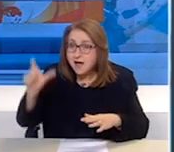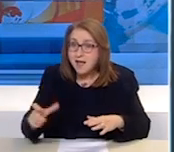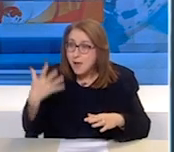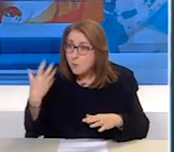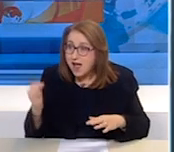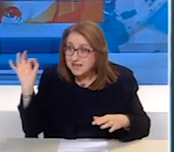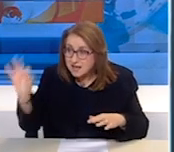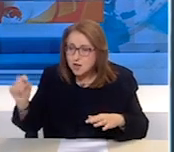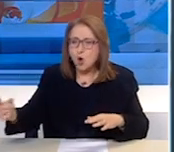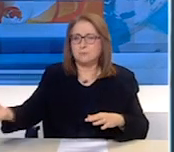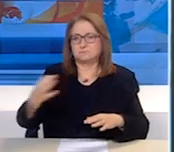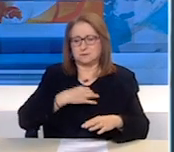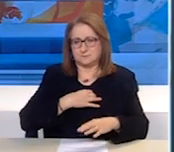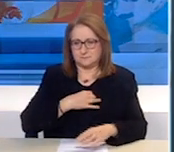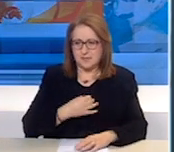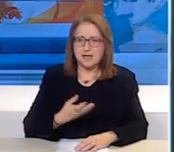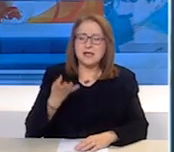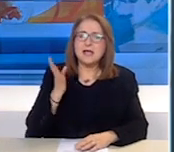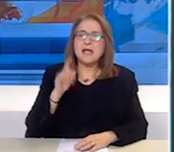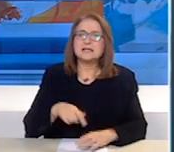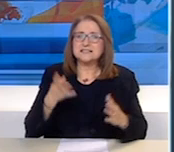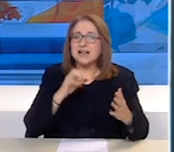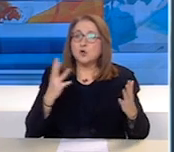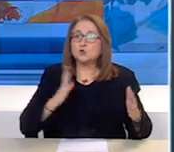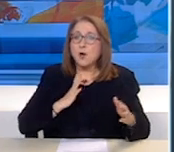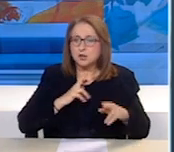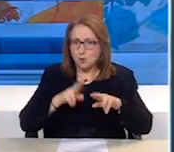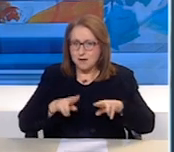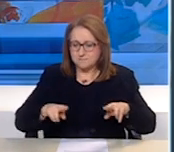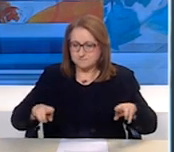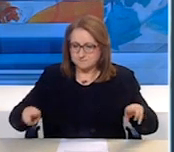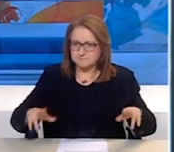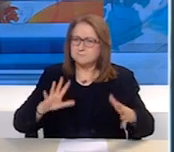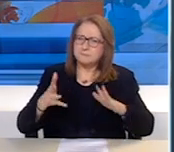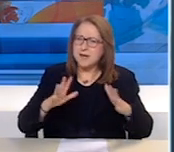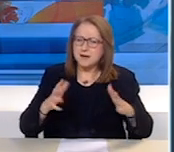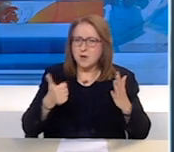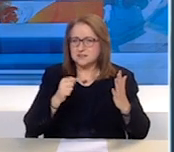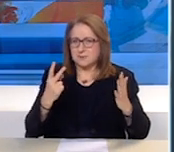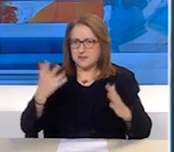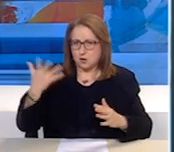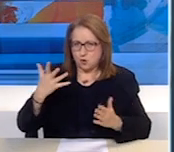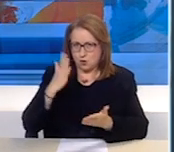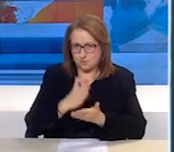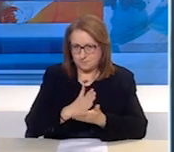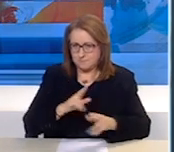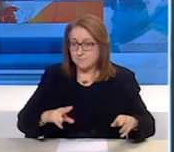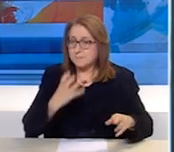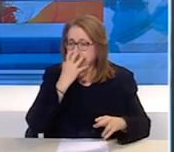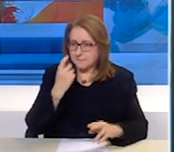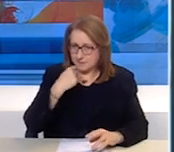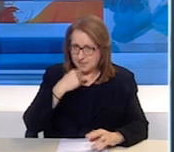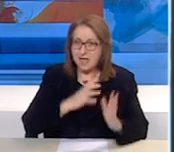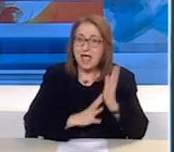43 συμπολίτες μας νοσηλεύονται διασωληνωμένοι. Η διάμεση ηλικία τους είναι 67 ετών. 11 είναι γυναίκες και οι υπόλοιποι άνδρες.